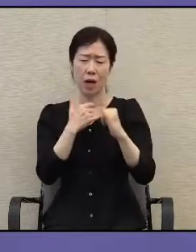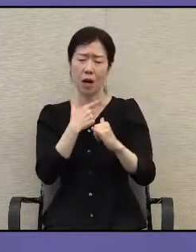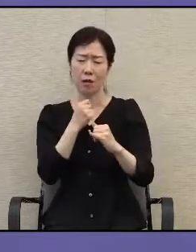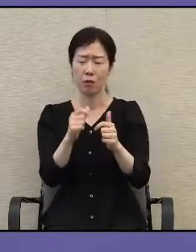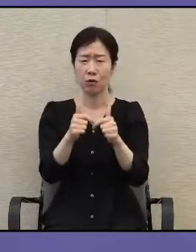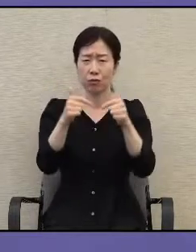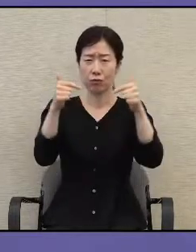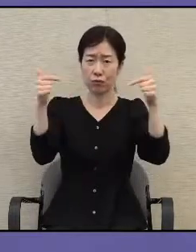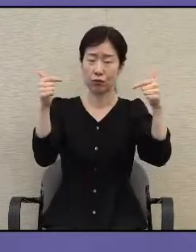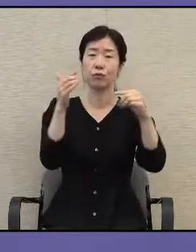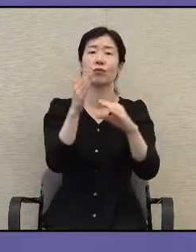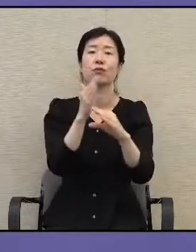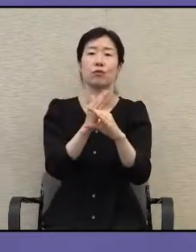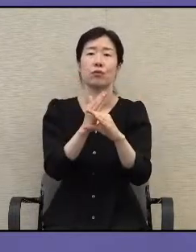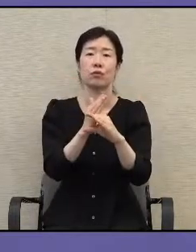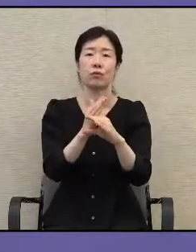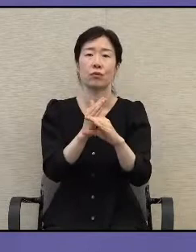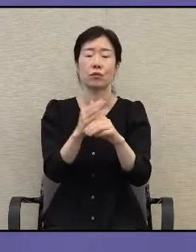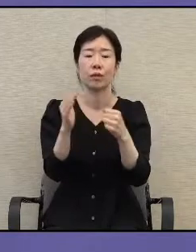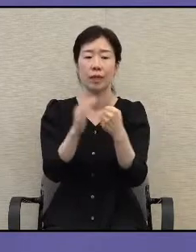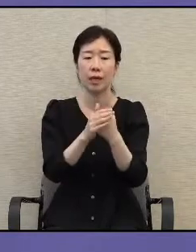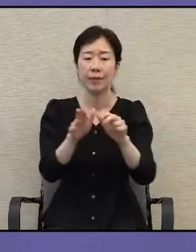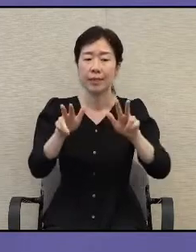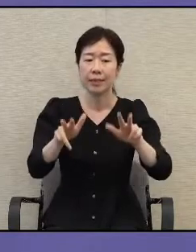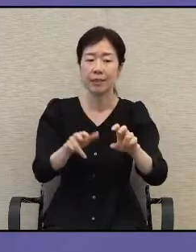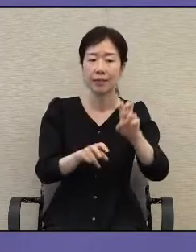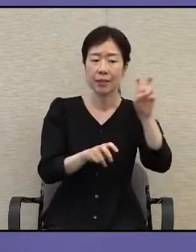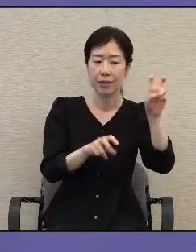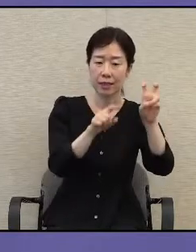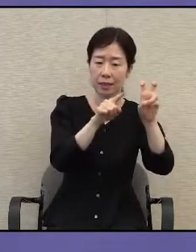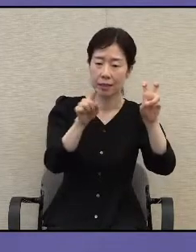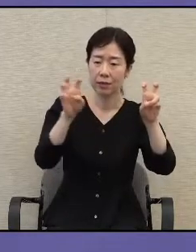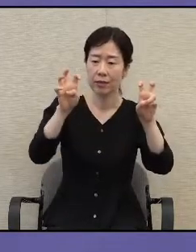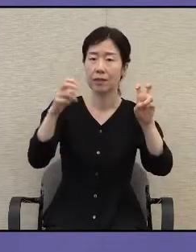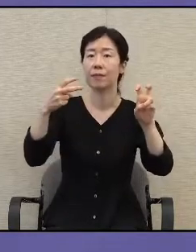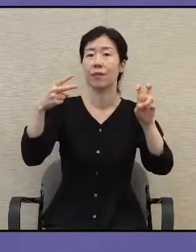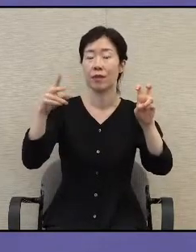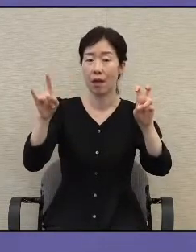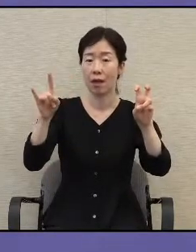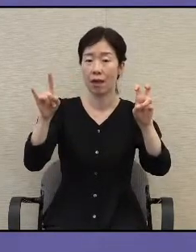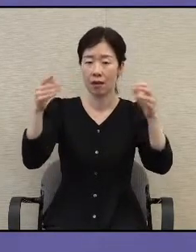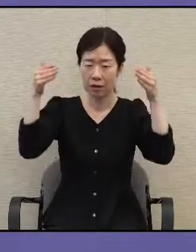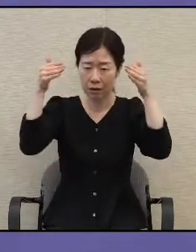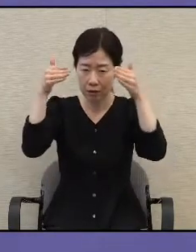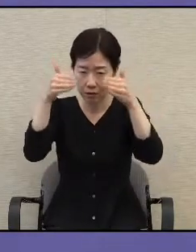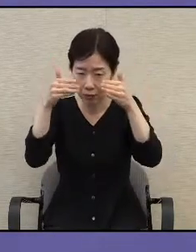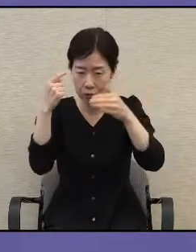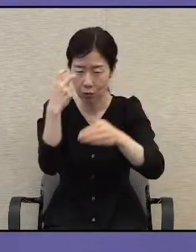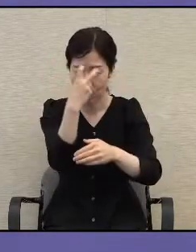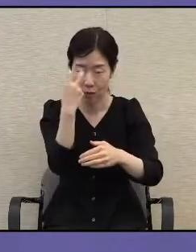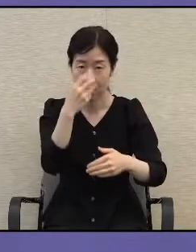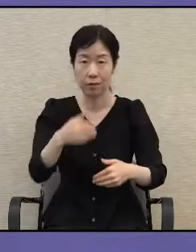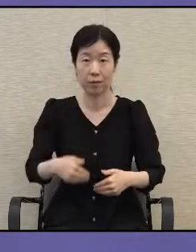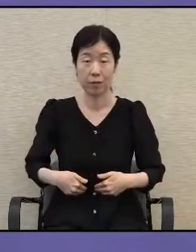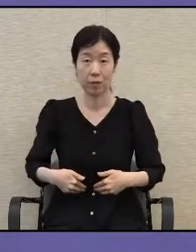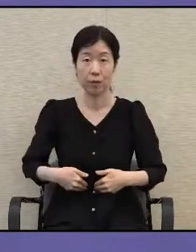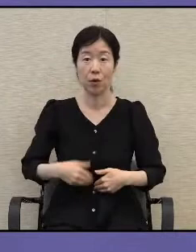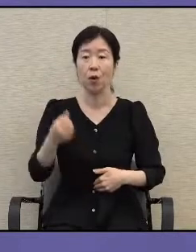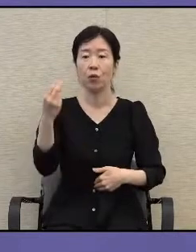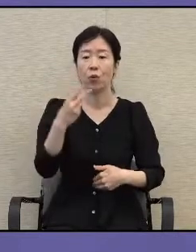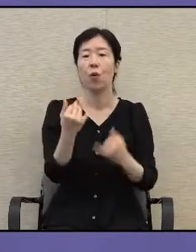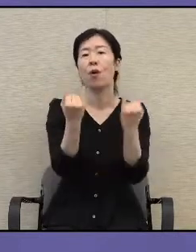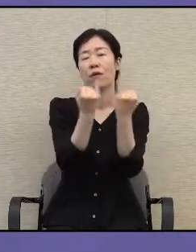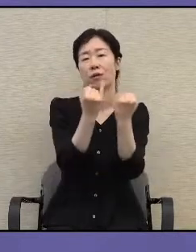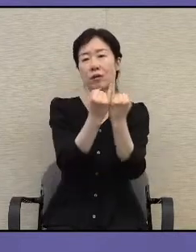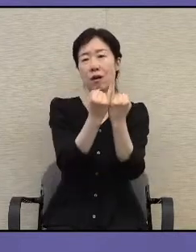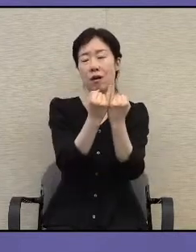요 양상을 좀 저희가 지속해서 좀 지켜봐야 되는 상황입니다. 여전히 여성들이 훨씬 더 높은